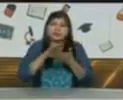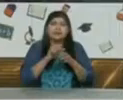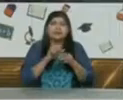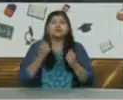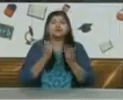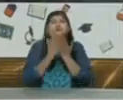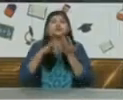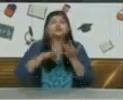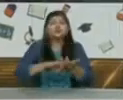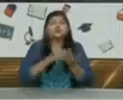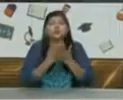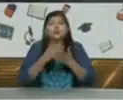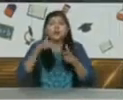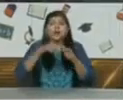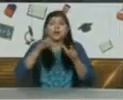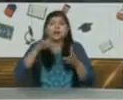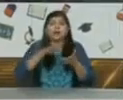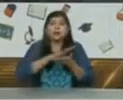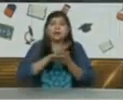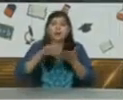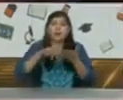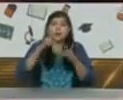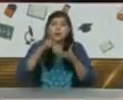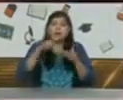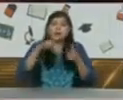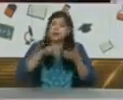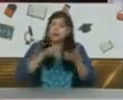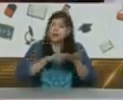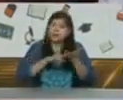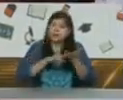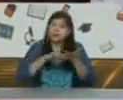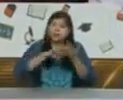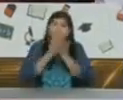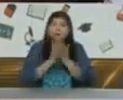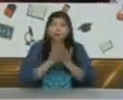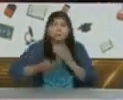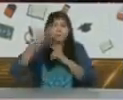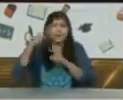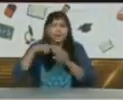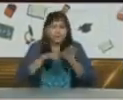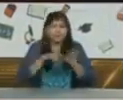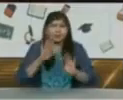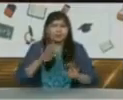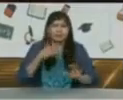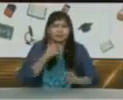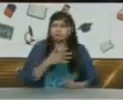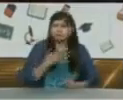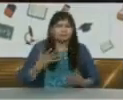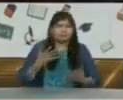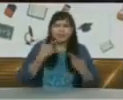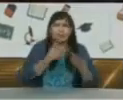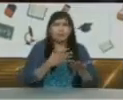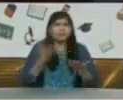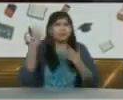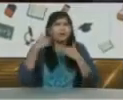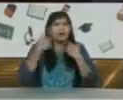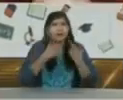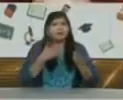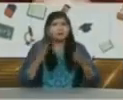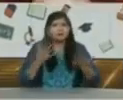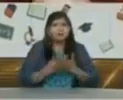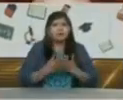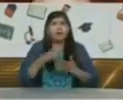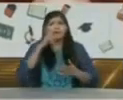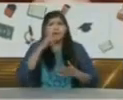हैं? एल्कॉन इंटरनेशनल स्कूल। अच्छा, ये सवाल पहले किसी को पूछा है? नहीं सर। नहीं पूछा।